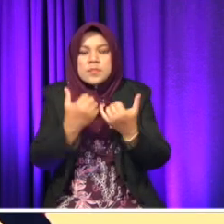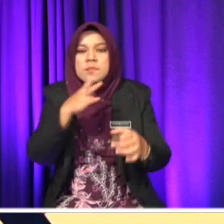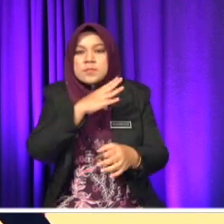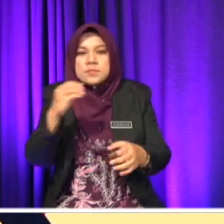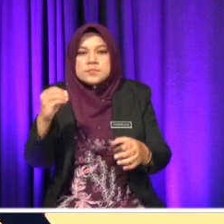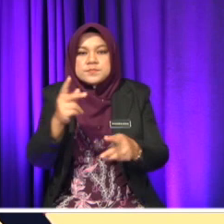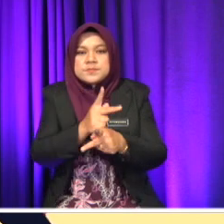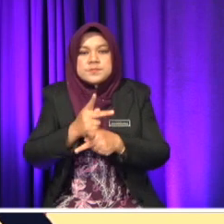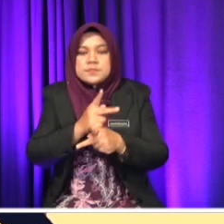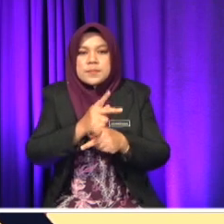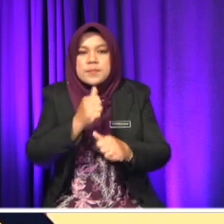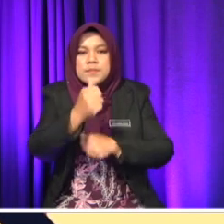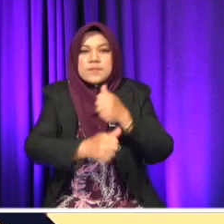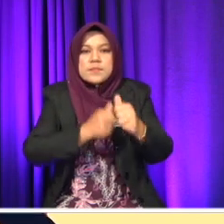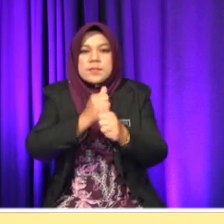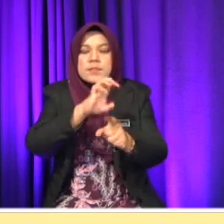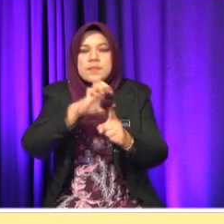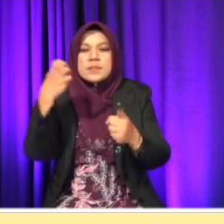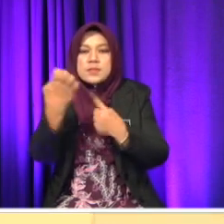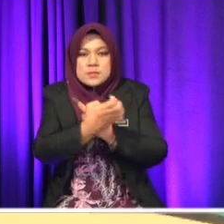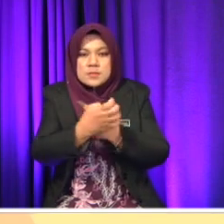penjagaan alam sekitar